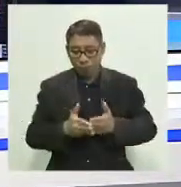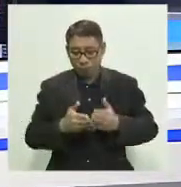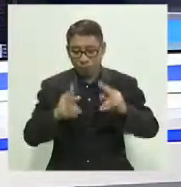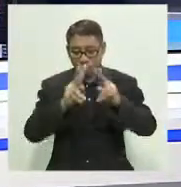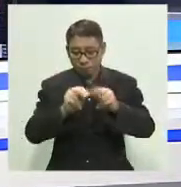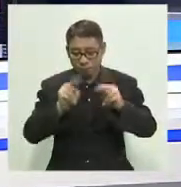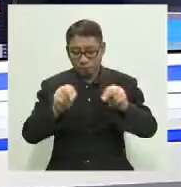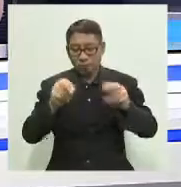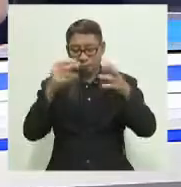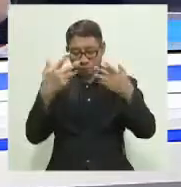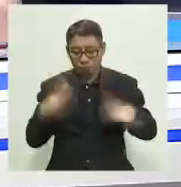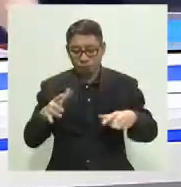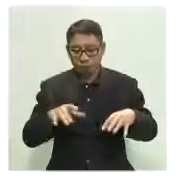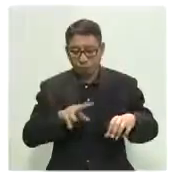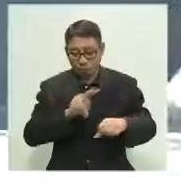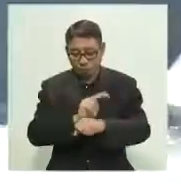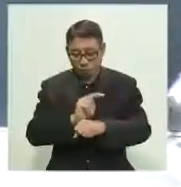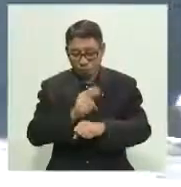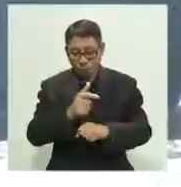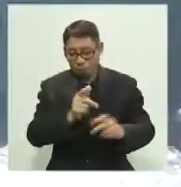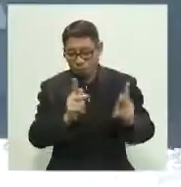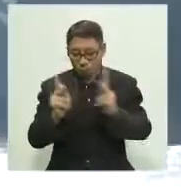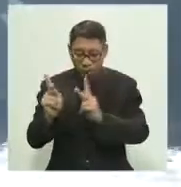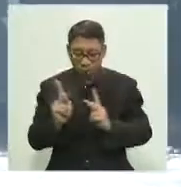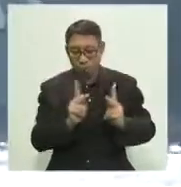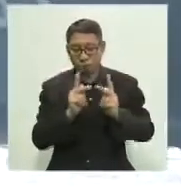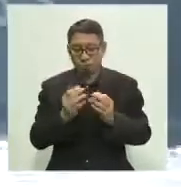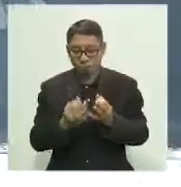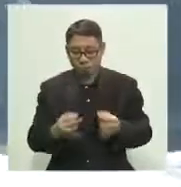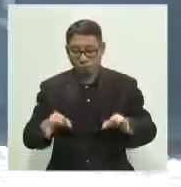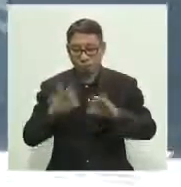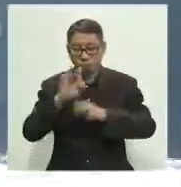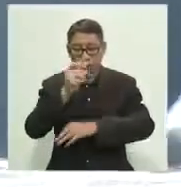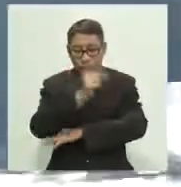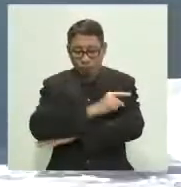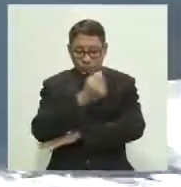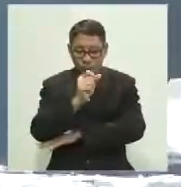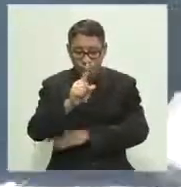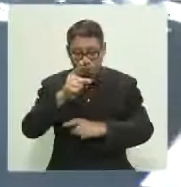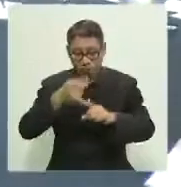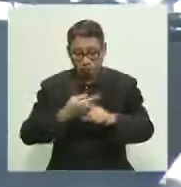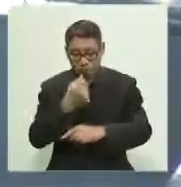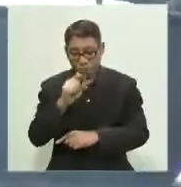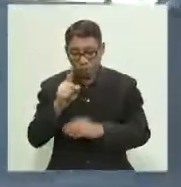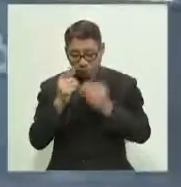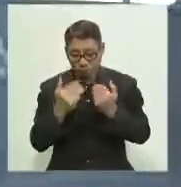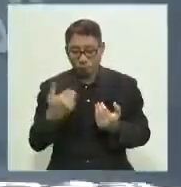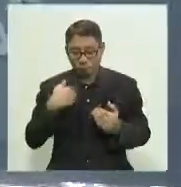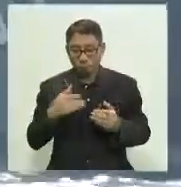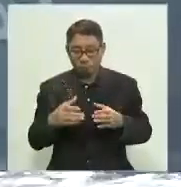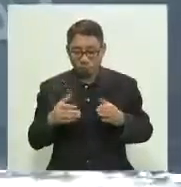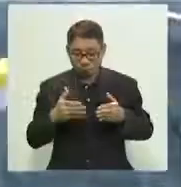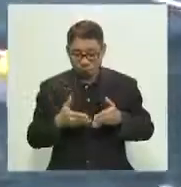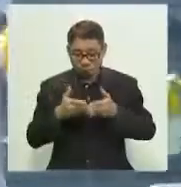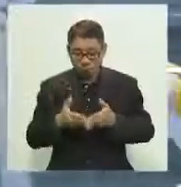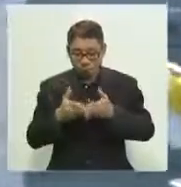นทบุรีแล้วนะคะแล้วก็จะมีการจัดงานจัดกิจกรรมอย่างยิ่งใหญ่ขึ้นในวันที่11พฤศจิกายนนี้ค่ะหมู่เรือขบว